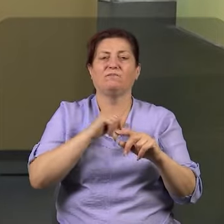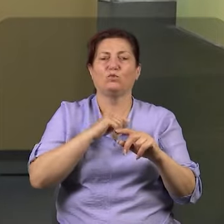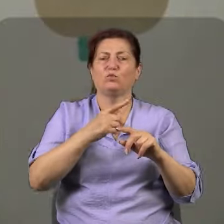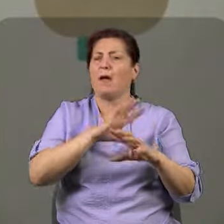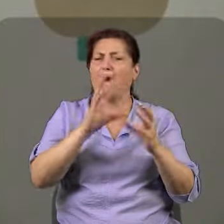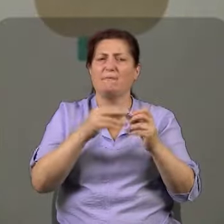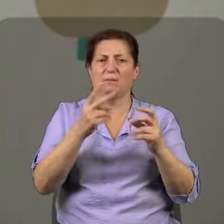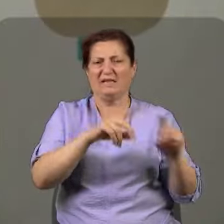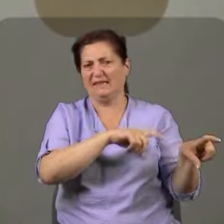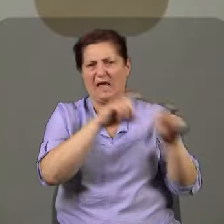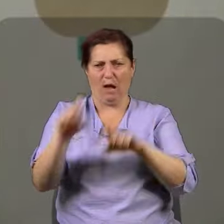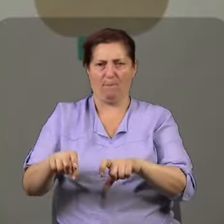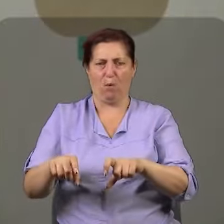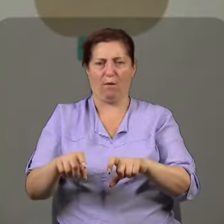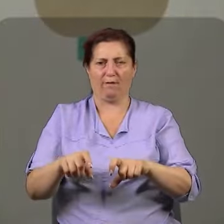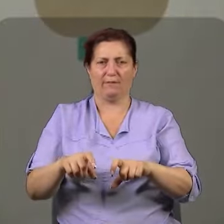հա,